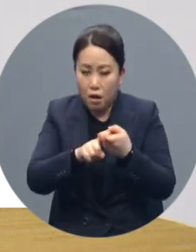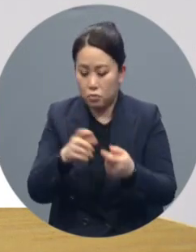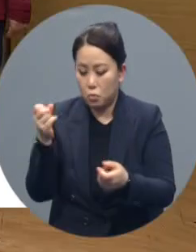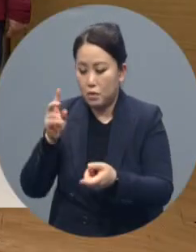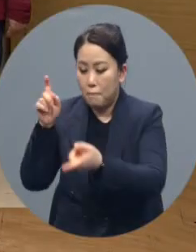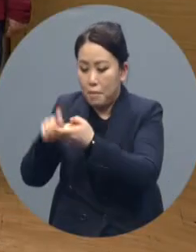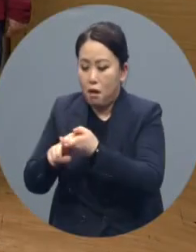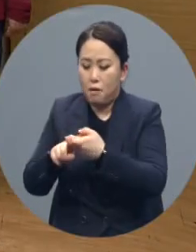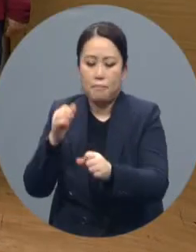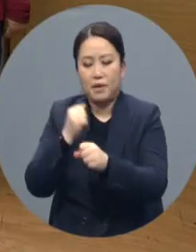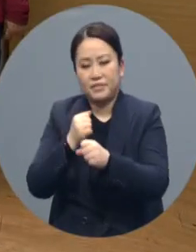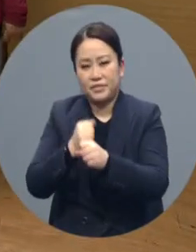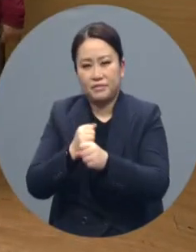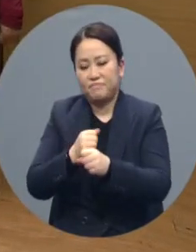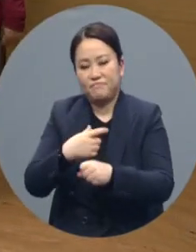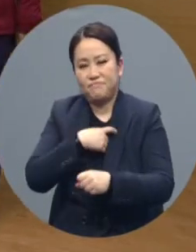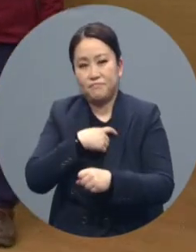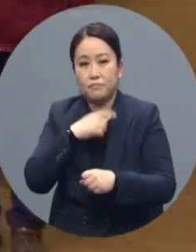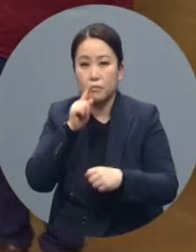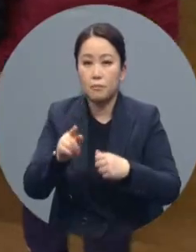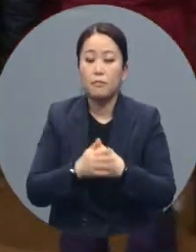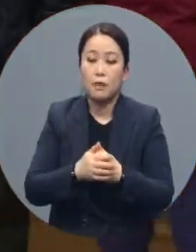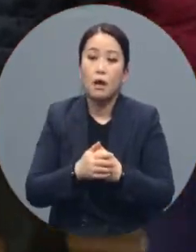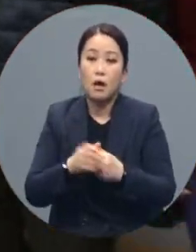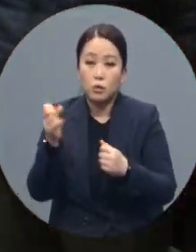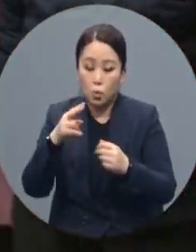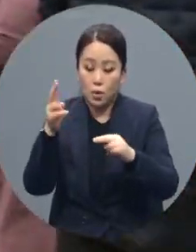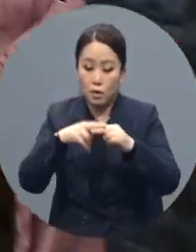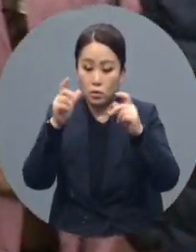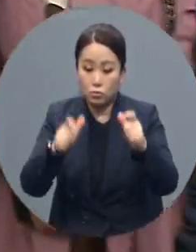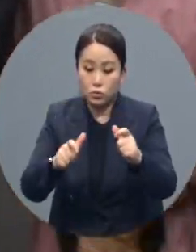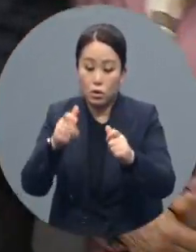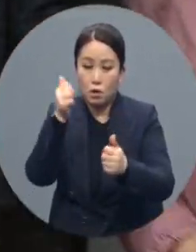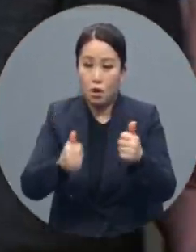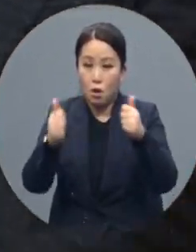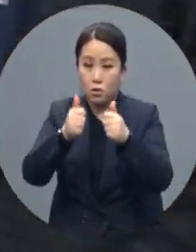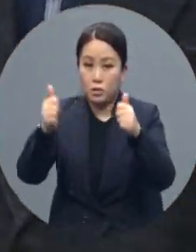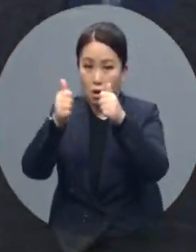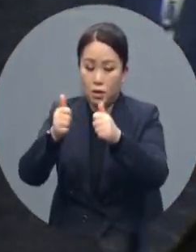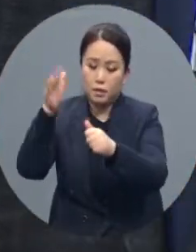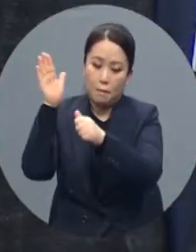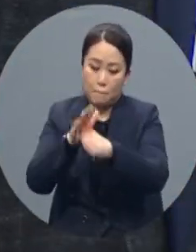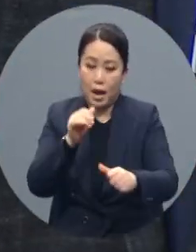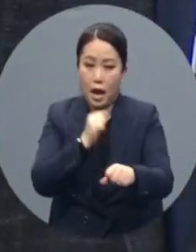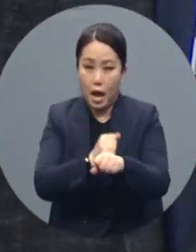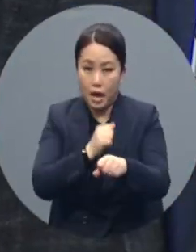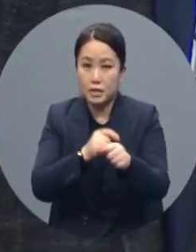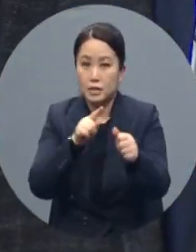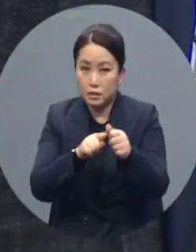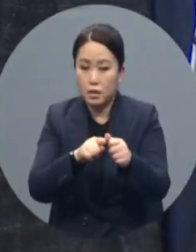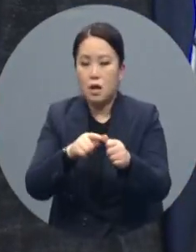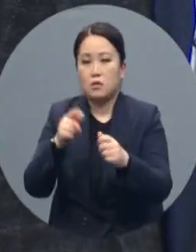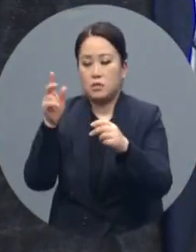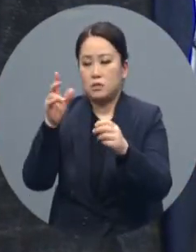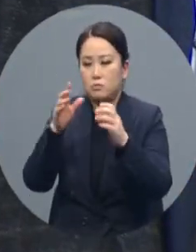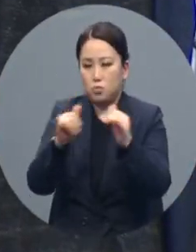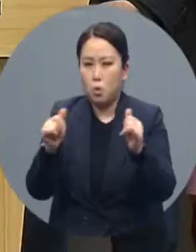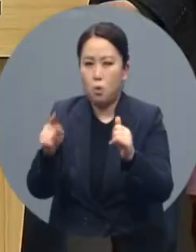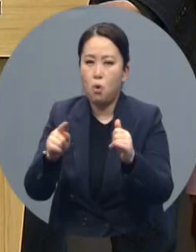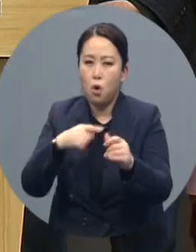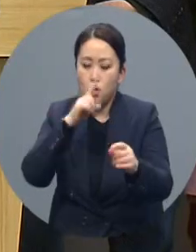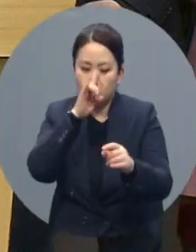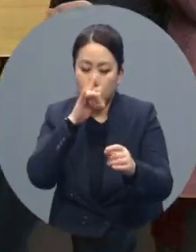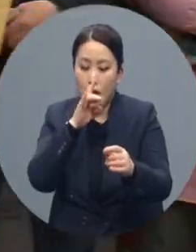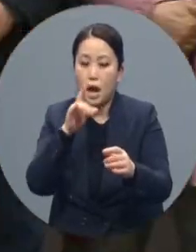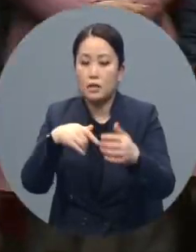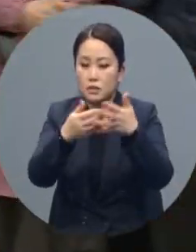생각하였습니다. 영도구청장 후보 경선에서 탈락한 박성윤 전 시의원도 중앙당 재심을 요청하고 받아들여지지 않을